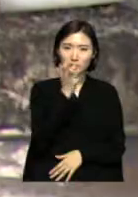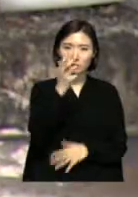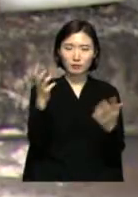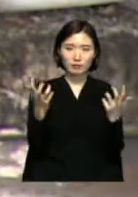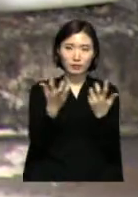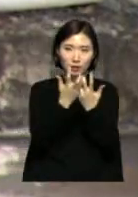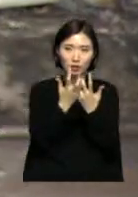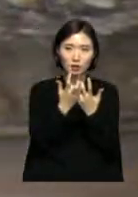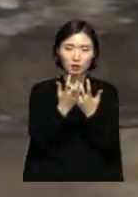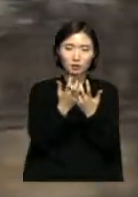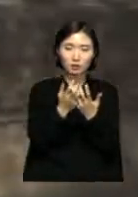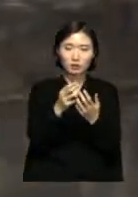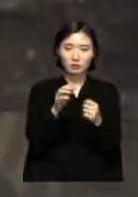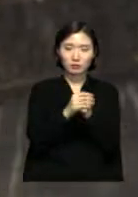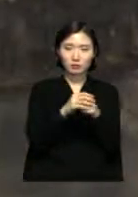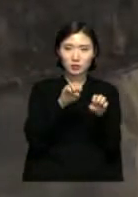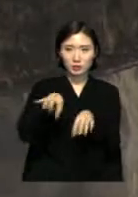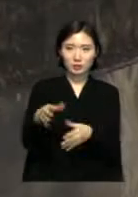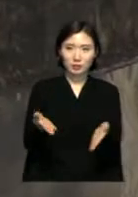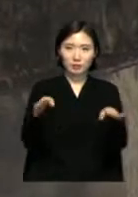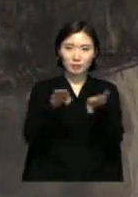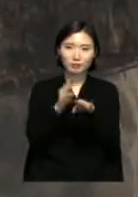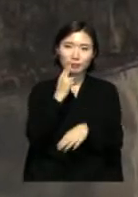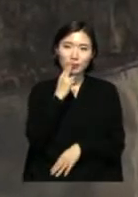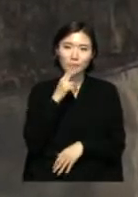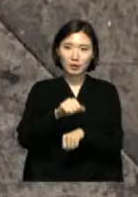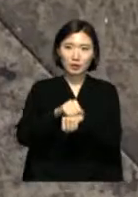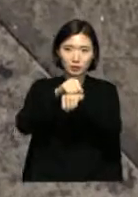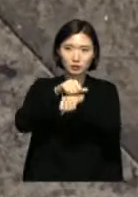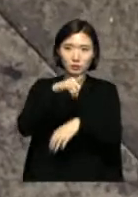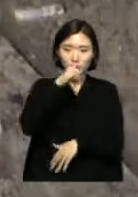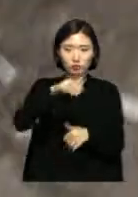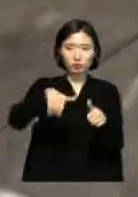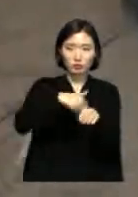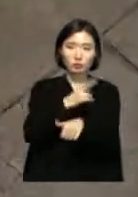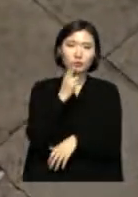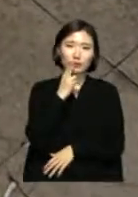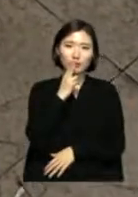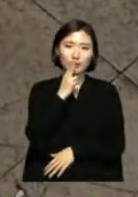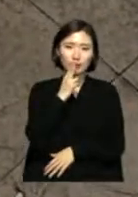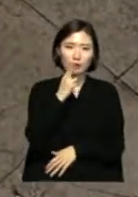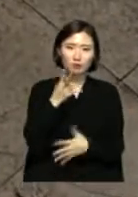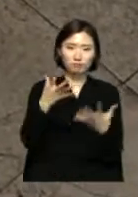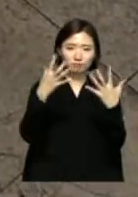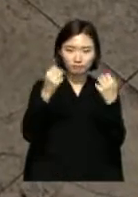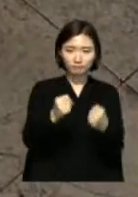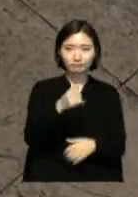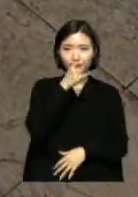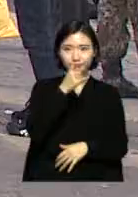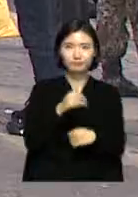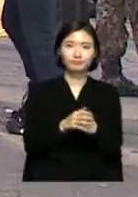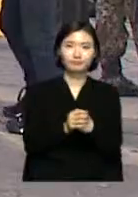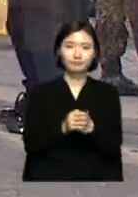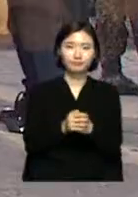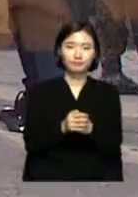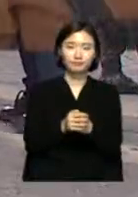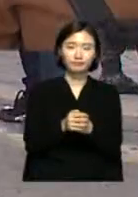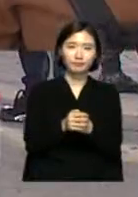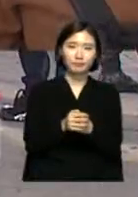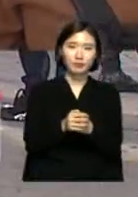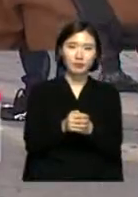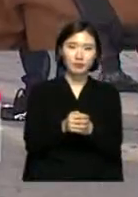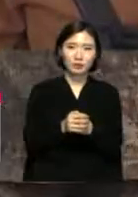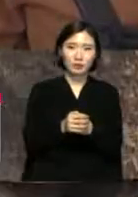가득합니다. 쓰레기통에는 담배꽁초가 수북하게 쌓여 있고 주변에도 담배꽁초가 여기저기 떨어져 있습니다. 이